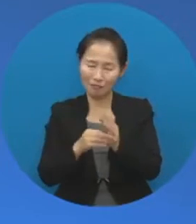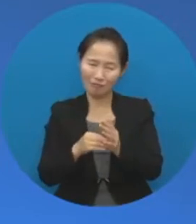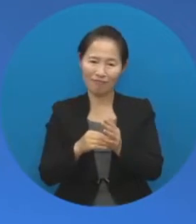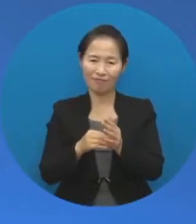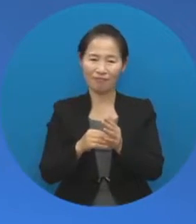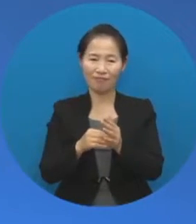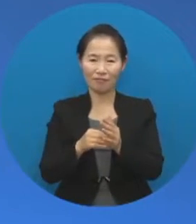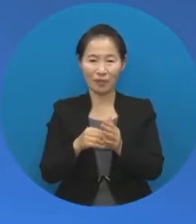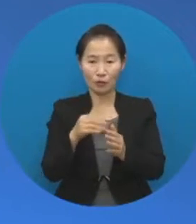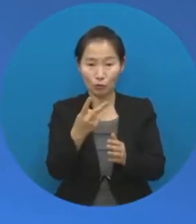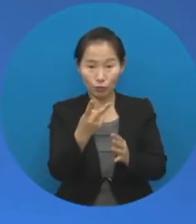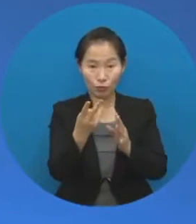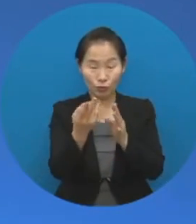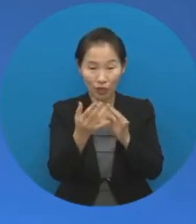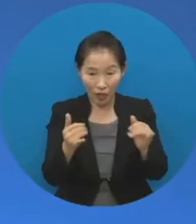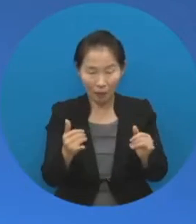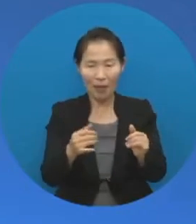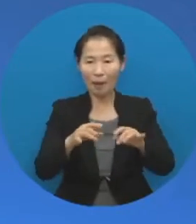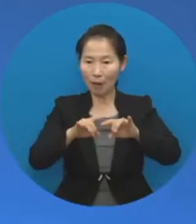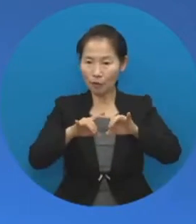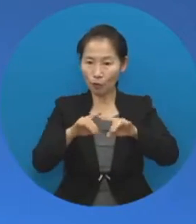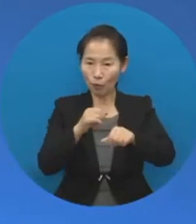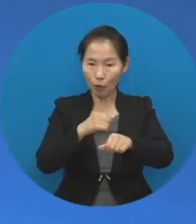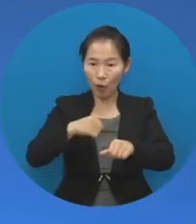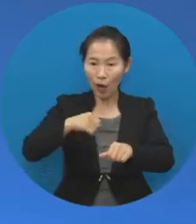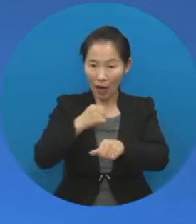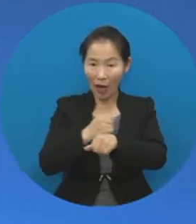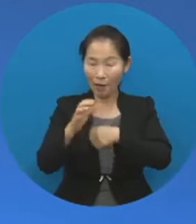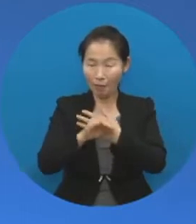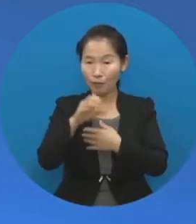제가 방송에 대해서 전혀 생각해보지 않았기 때문에